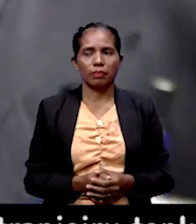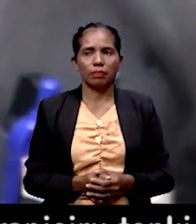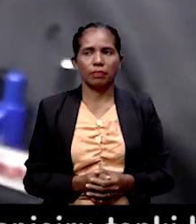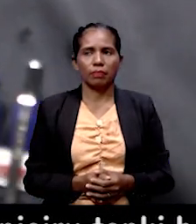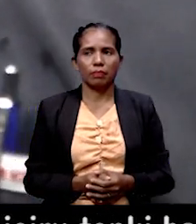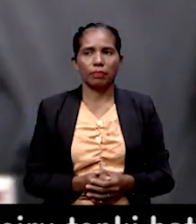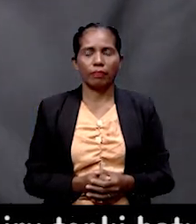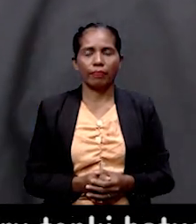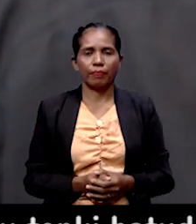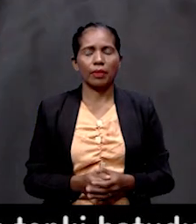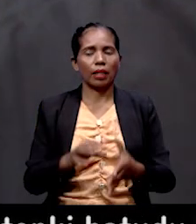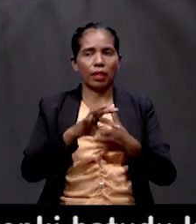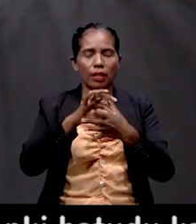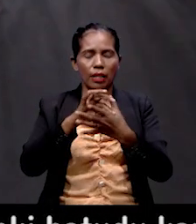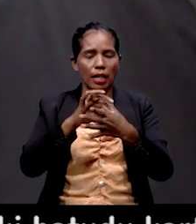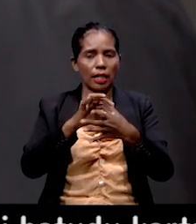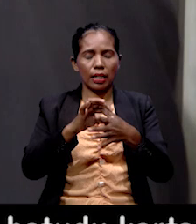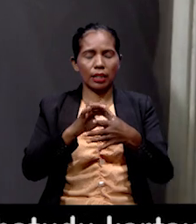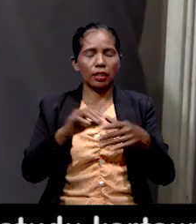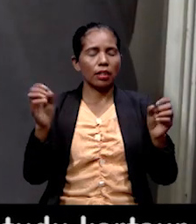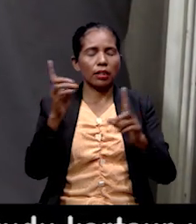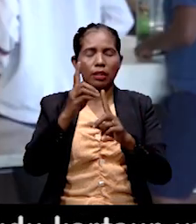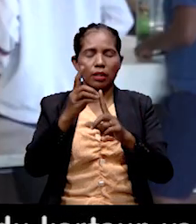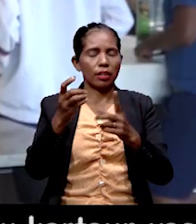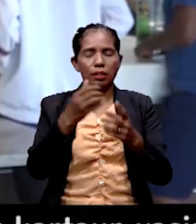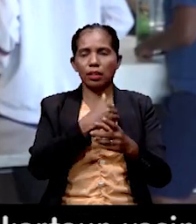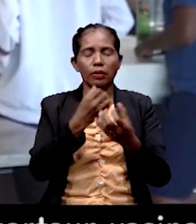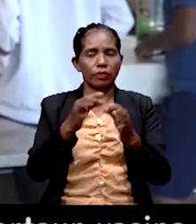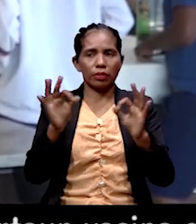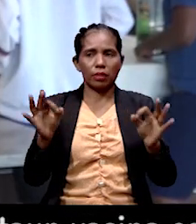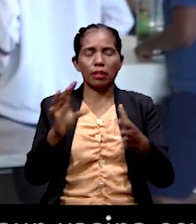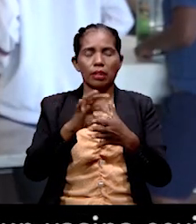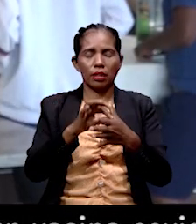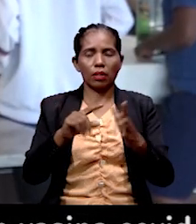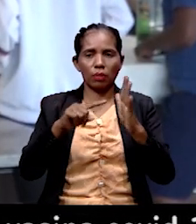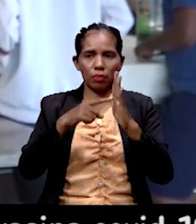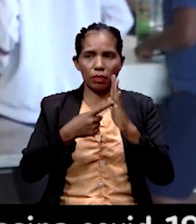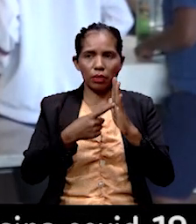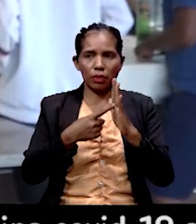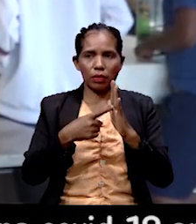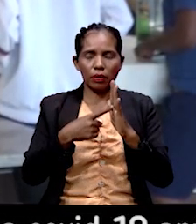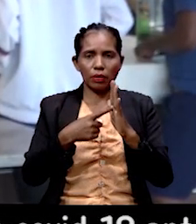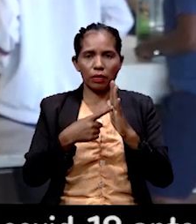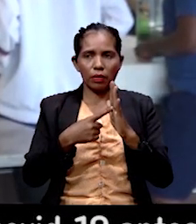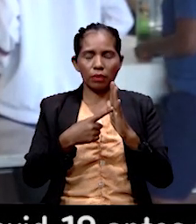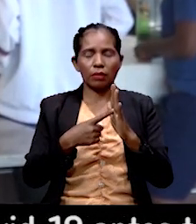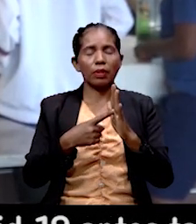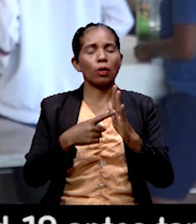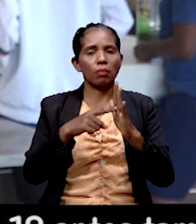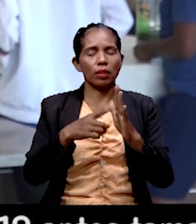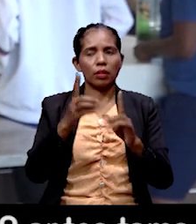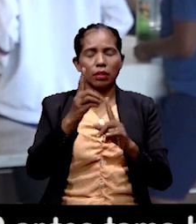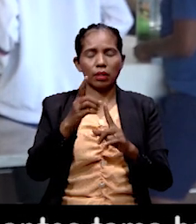dia ayam potong sirne los data expire. Data ni hahu atau dia net kata data dari hahu ni produk ni hahu ya